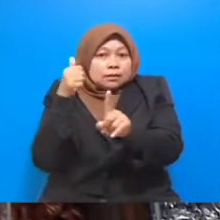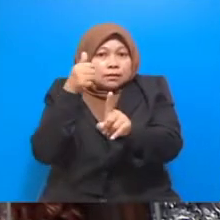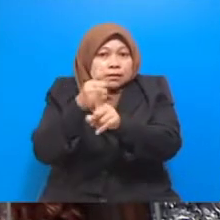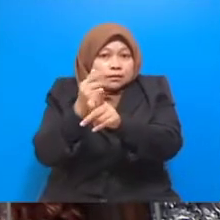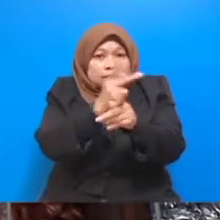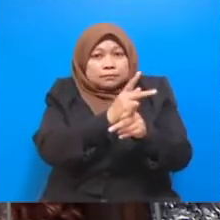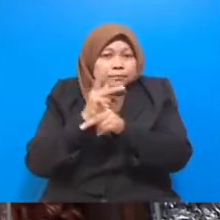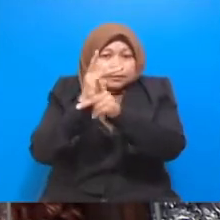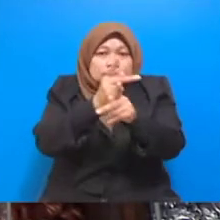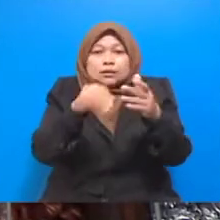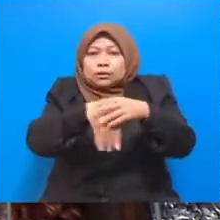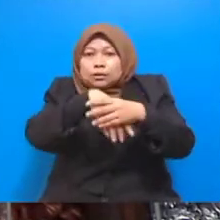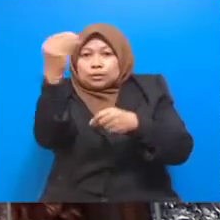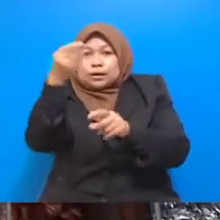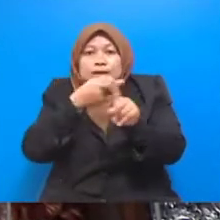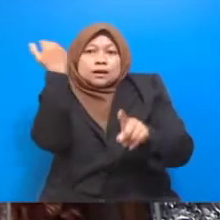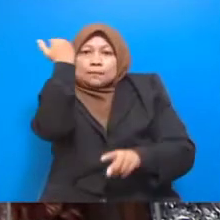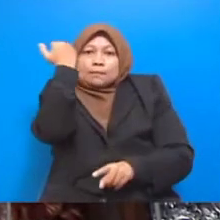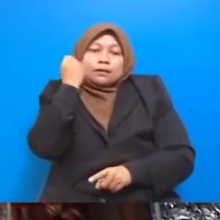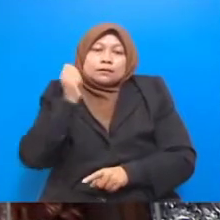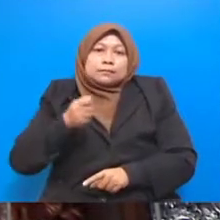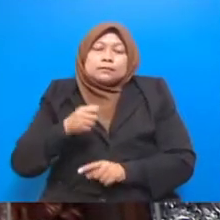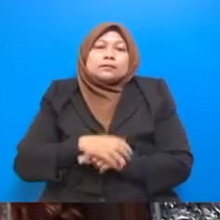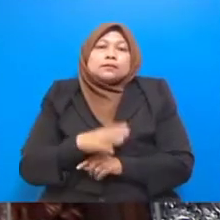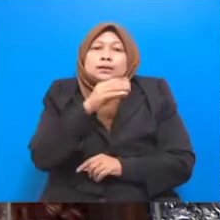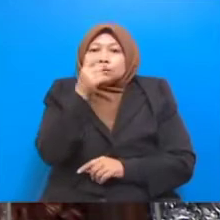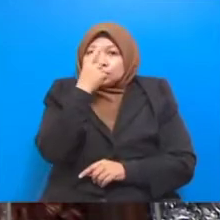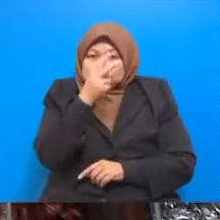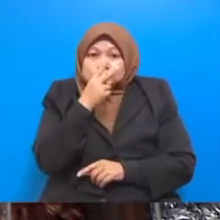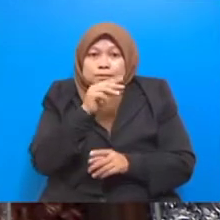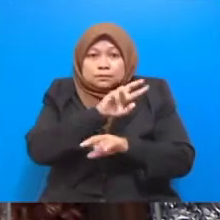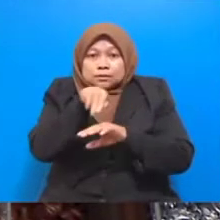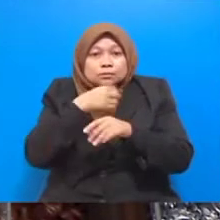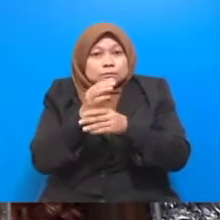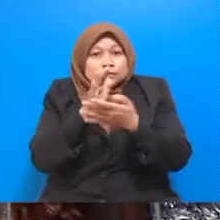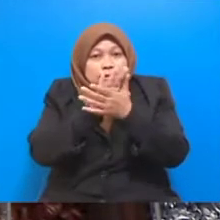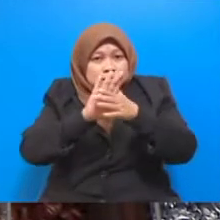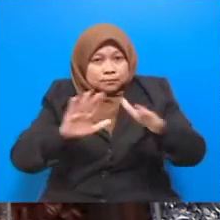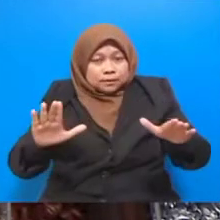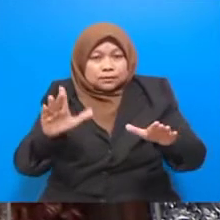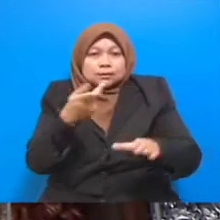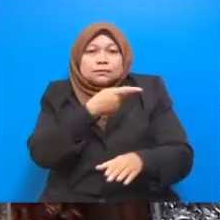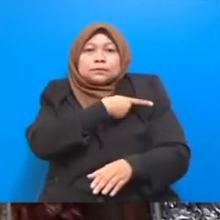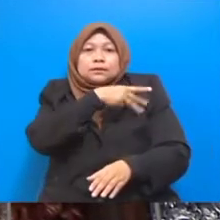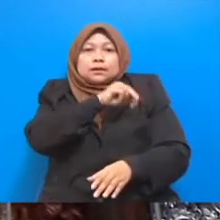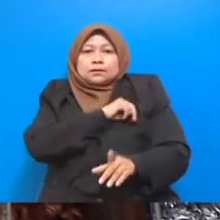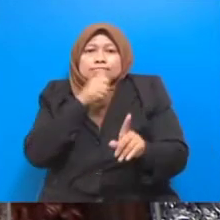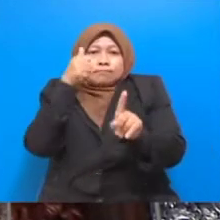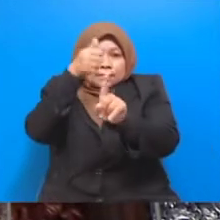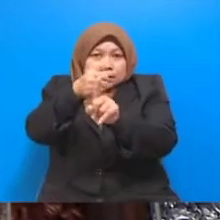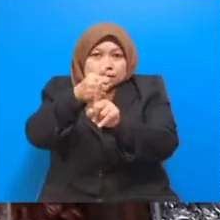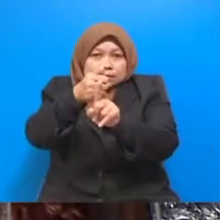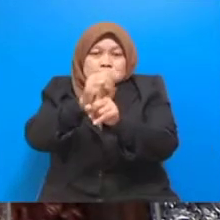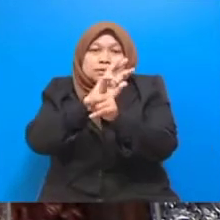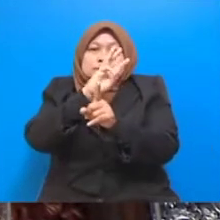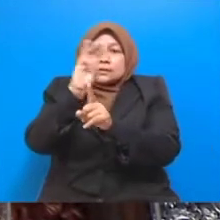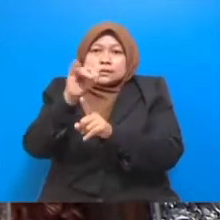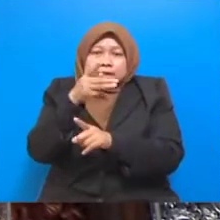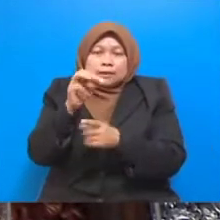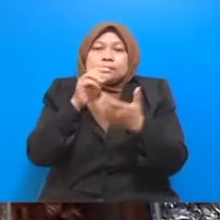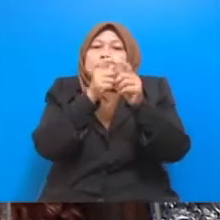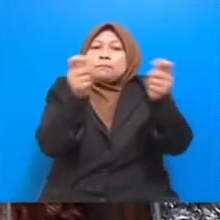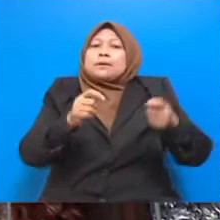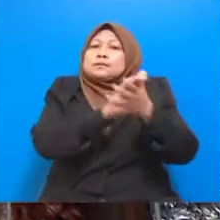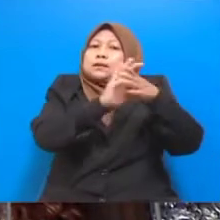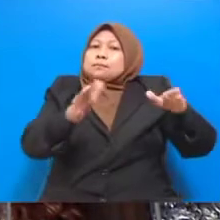pelindungan yang dikeluarkan oleh mahkamah bagi memastikan keselamatan mangsa kementerian malu jika m.pd akan tempat